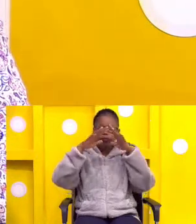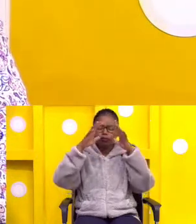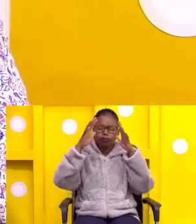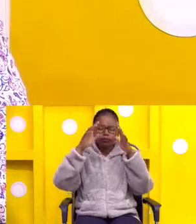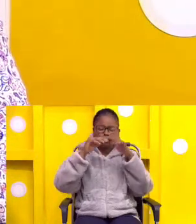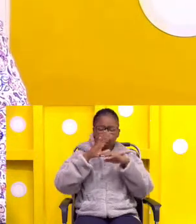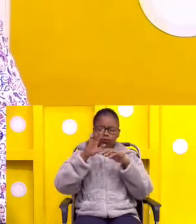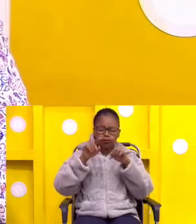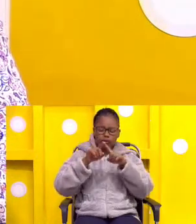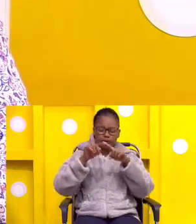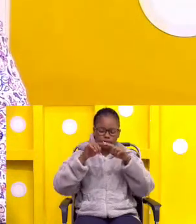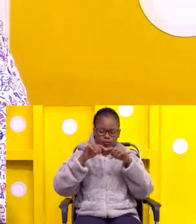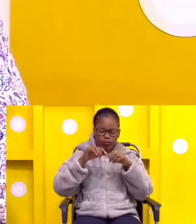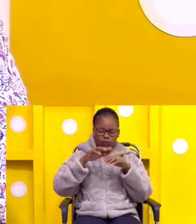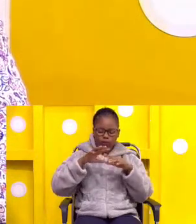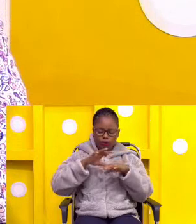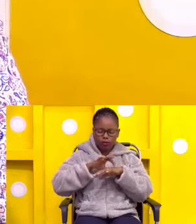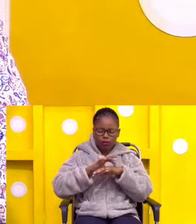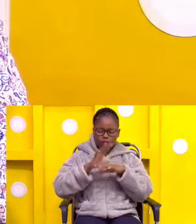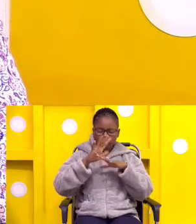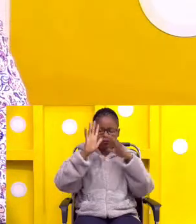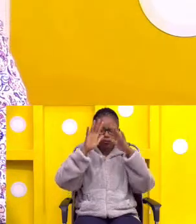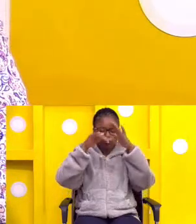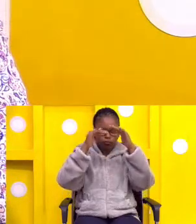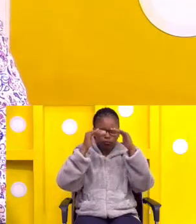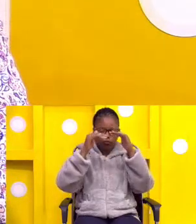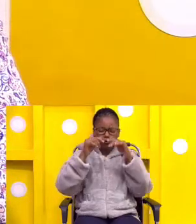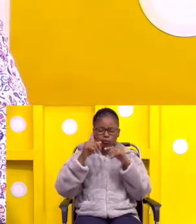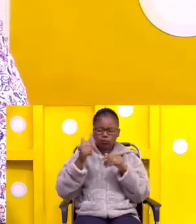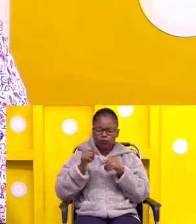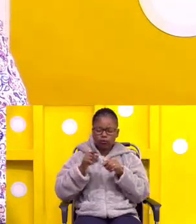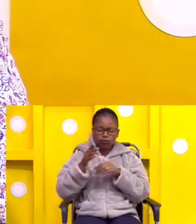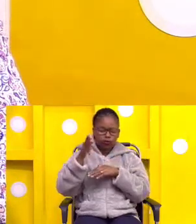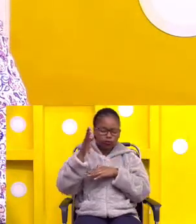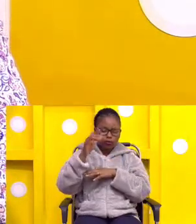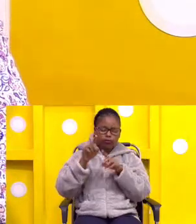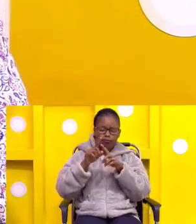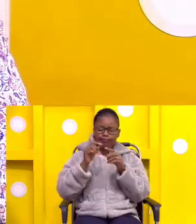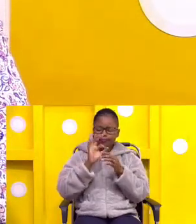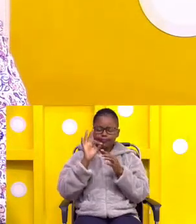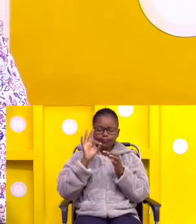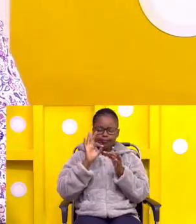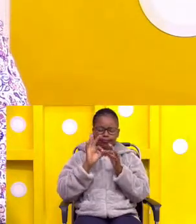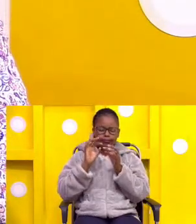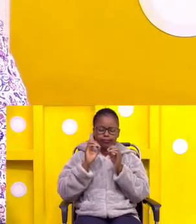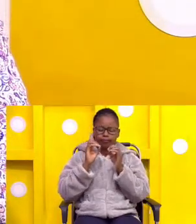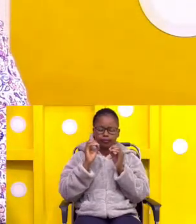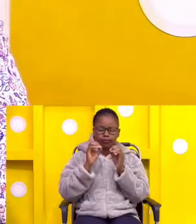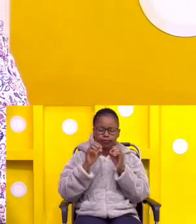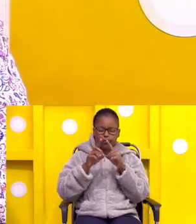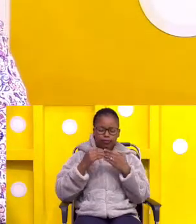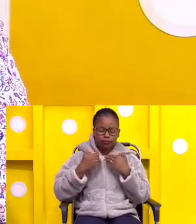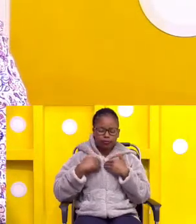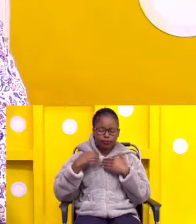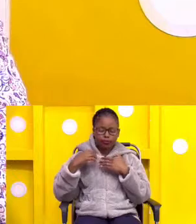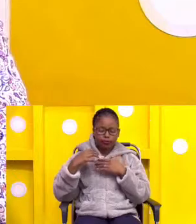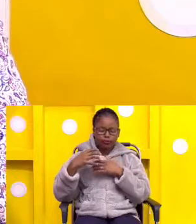na ũgathamaka matu-inĩ. Gũtirĩ Ngai ũngĩ tawe. Gũtirĩ hinya ũngĩ ta waku na gũtirĩ ũhoti ũngĩ ta